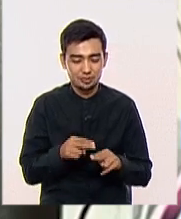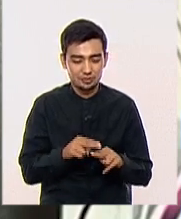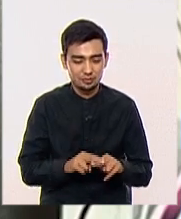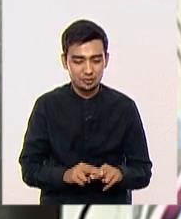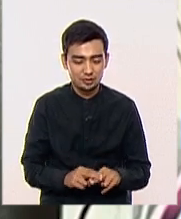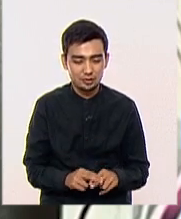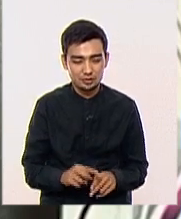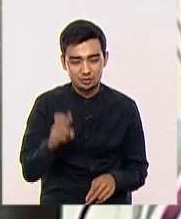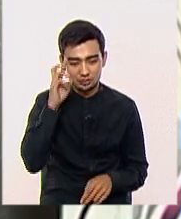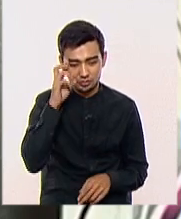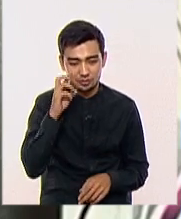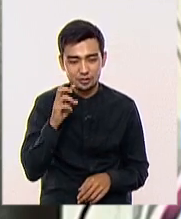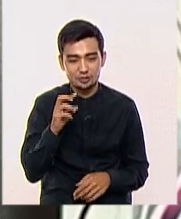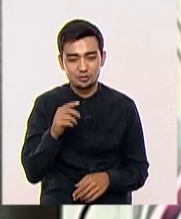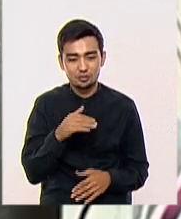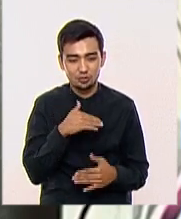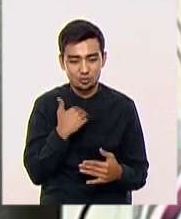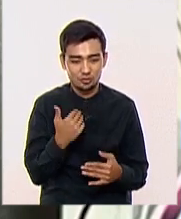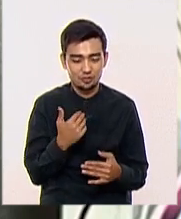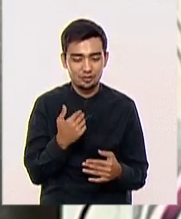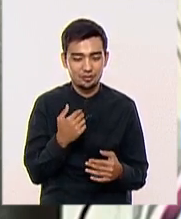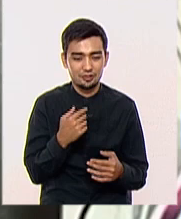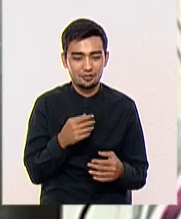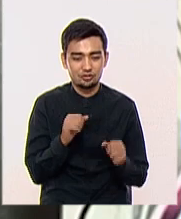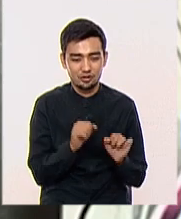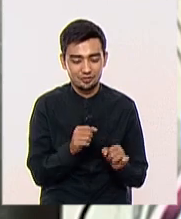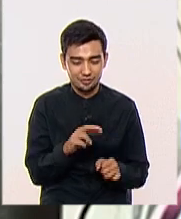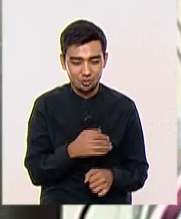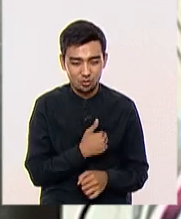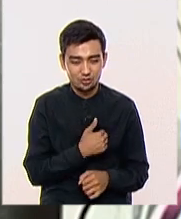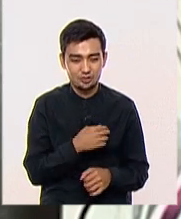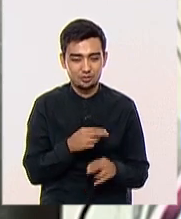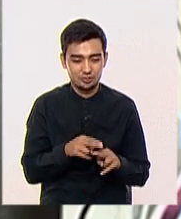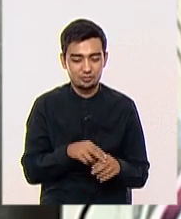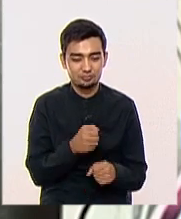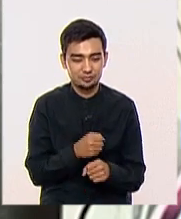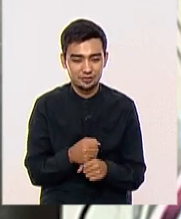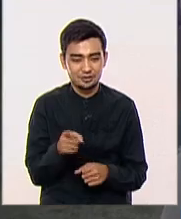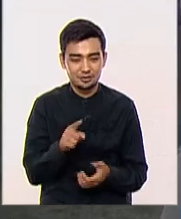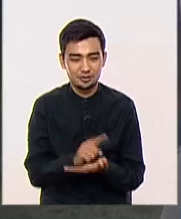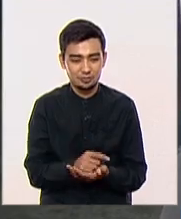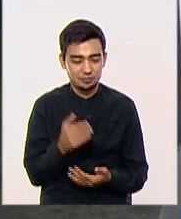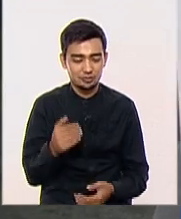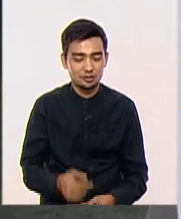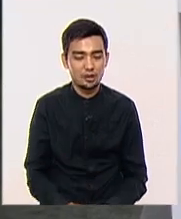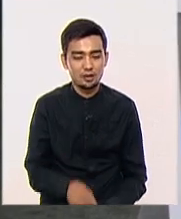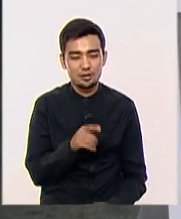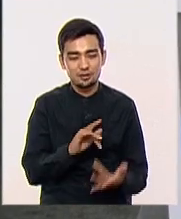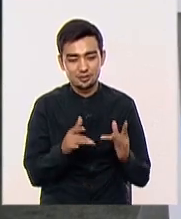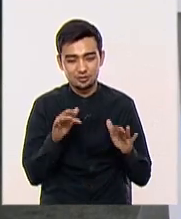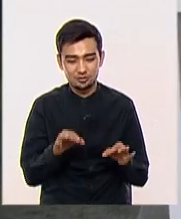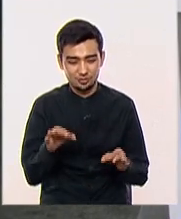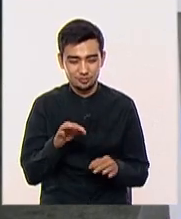Сондықтан мемлекет әрине бұны сараптама жасап, қорғап отыру тиіс және ол оны міндеті. Ақпарат және қоғамдық